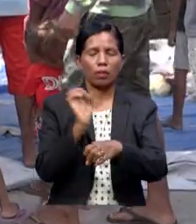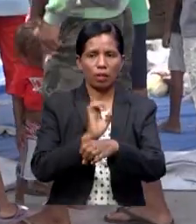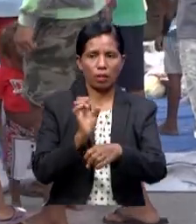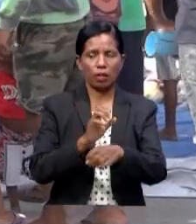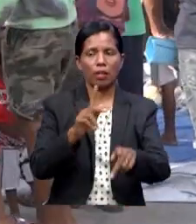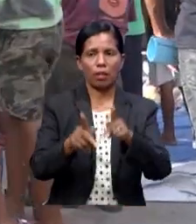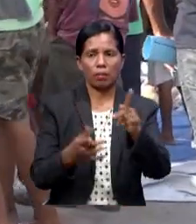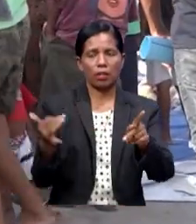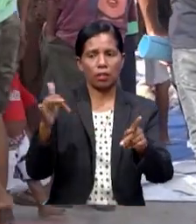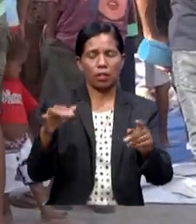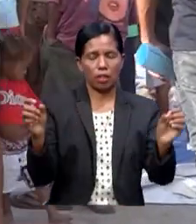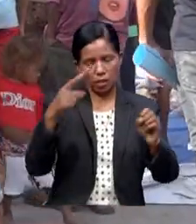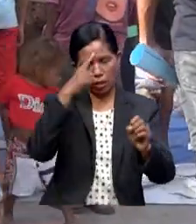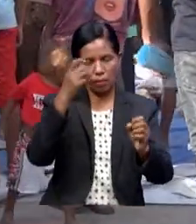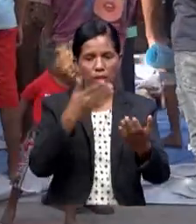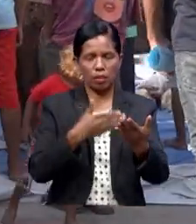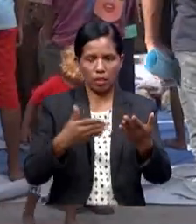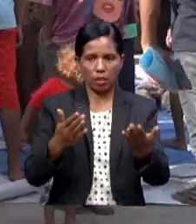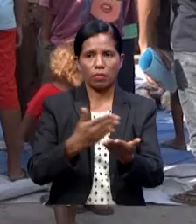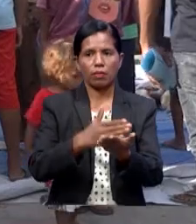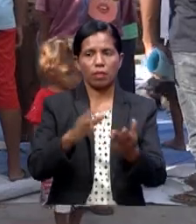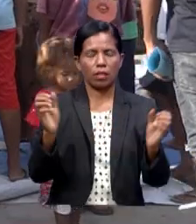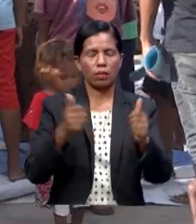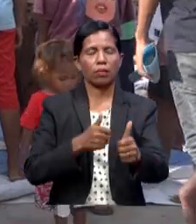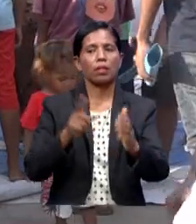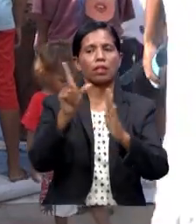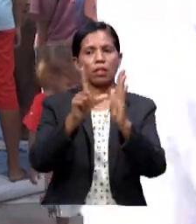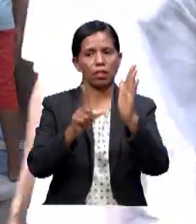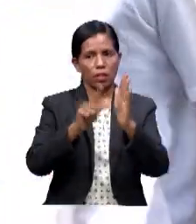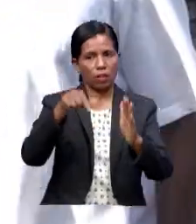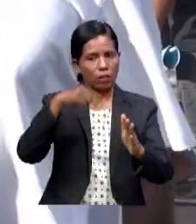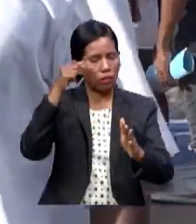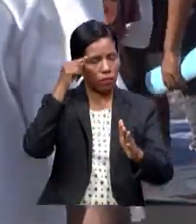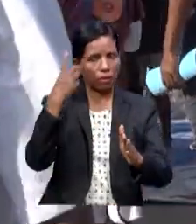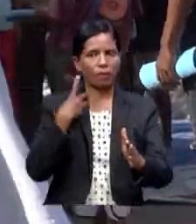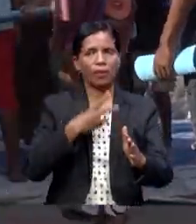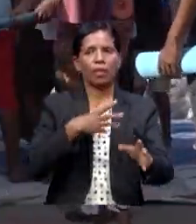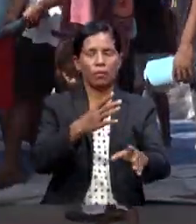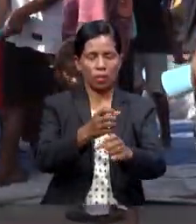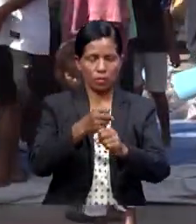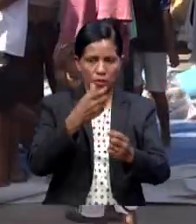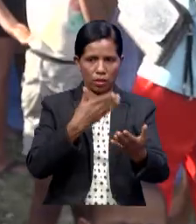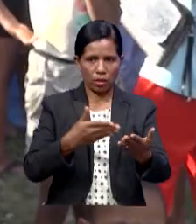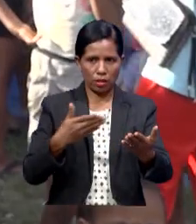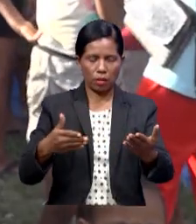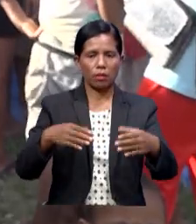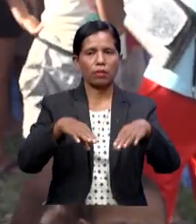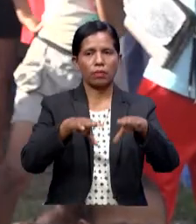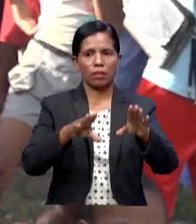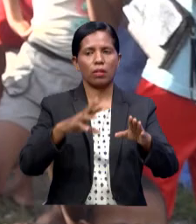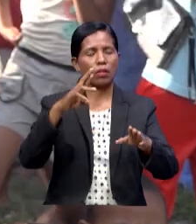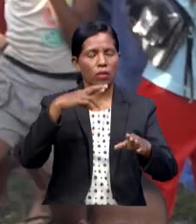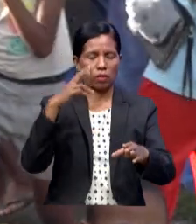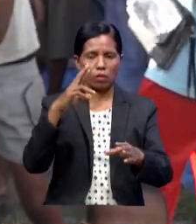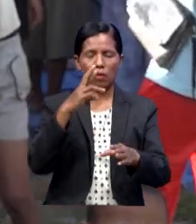comunidade sira lamenta também sasang nebe distribui a tua lista governo. Ami simu sasang nebe makan sasang, fos koto,